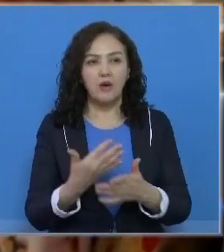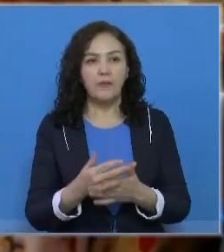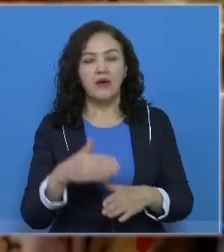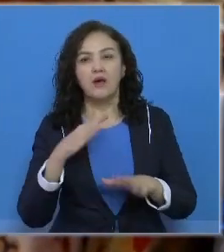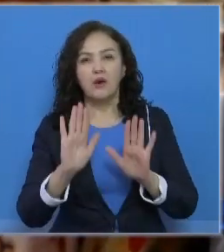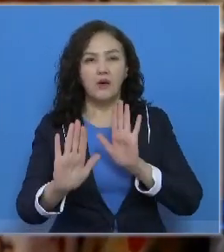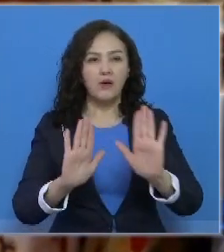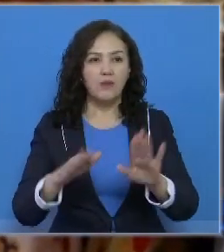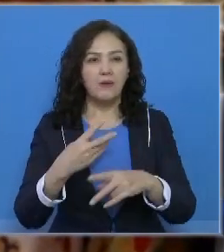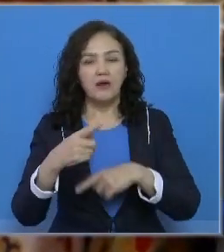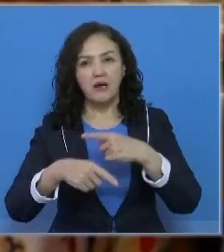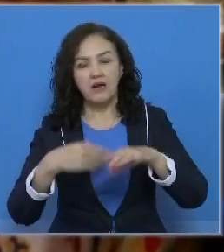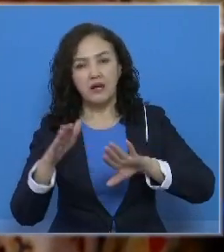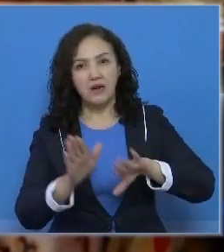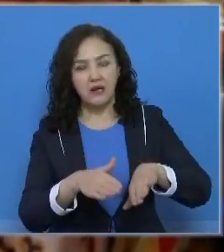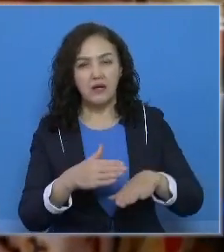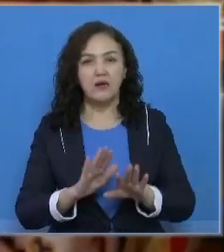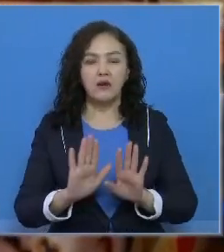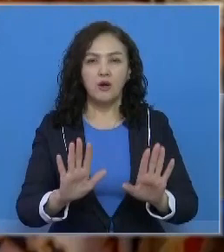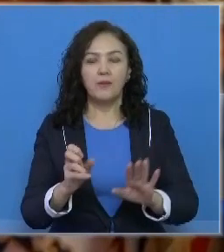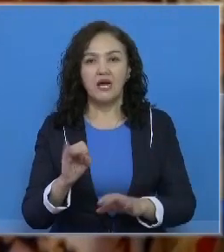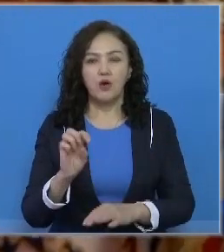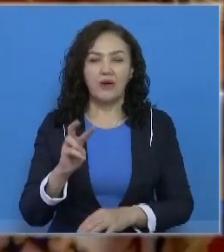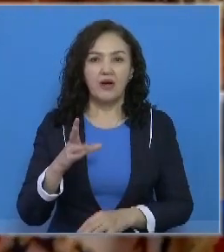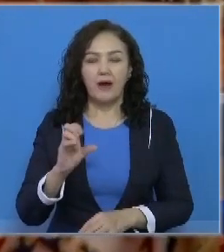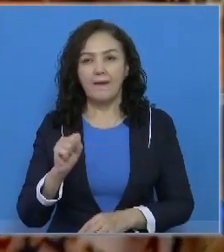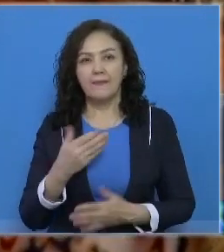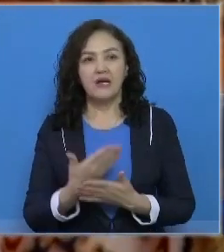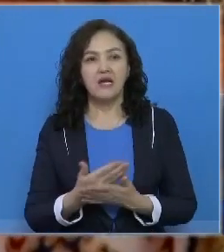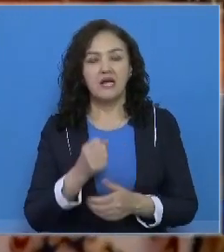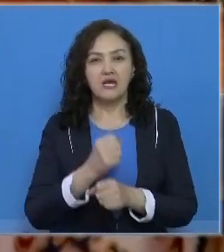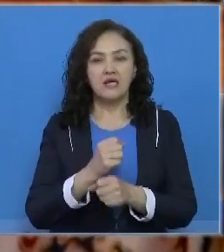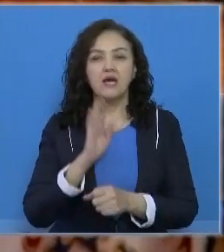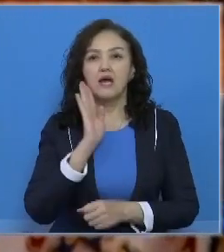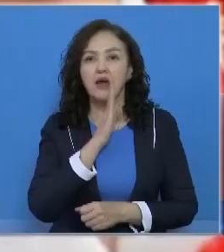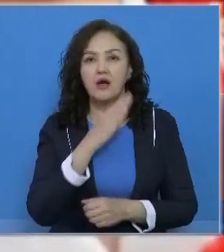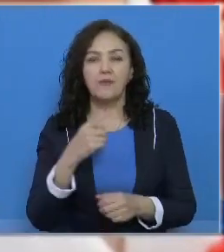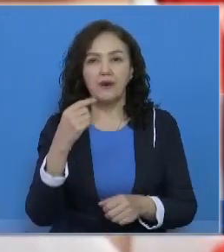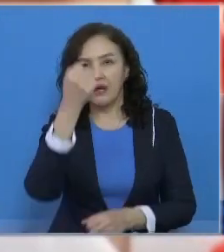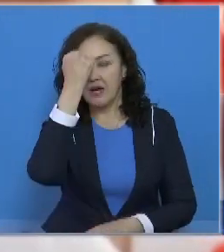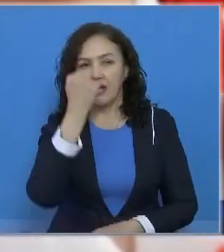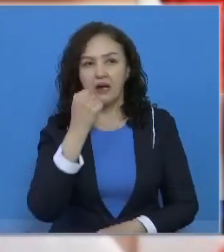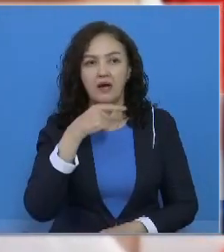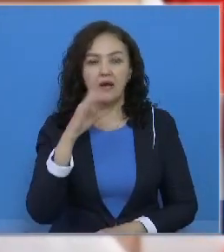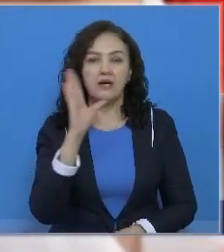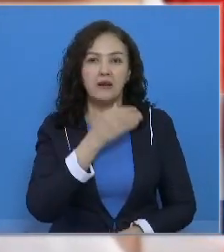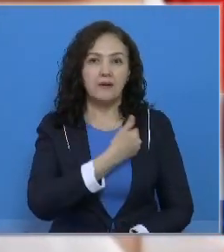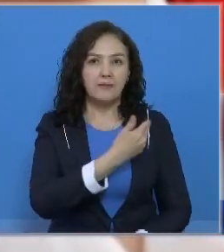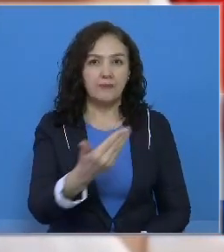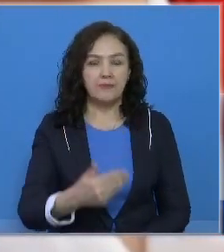көрмеге қойды. Кейін аудан әкімінің орынбасары Нұрлы Гүл Көшекбаева іскер әйелдерімізге алғыс айта отырып сәттілік